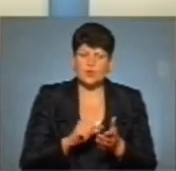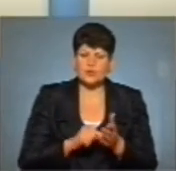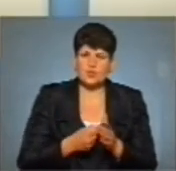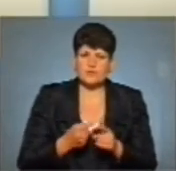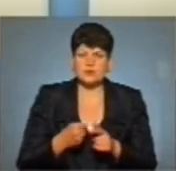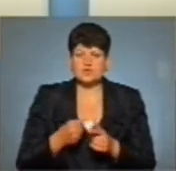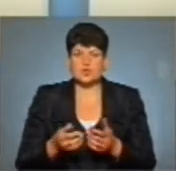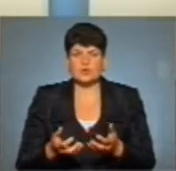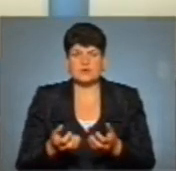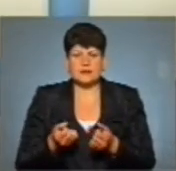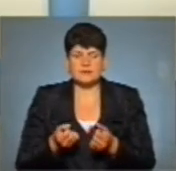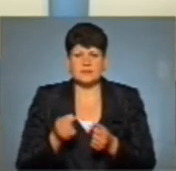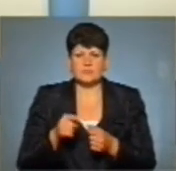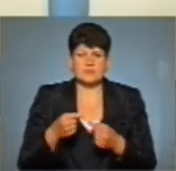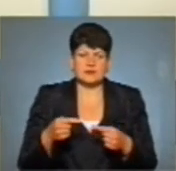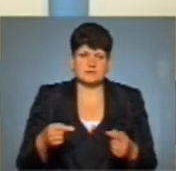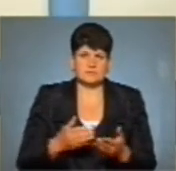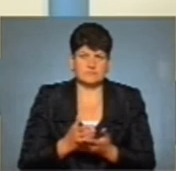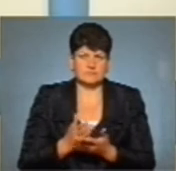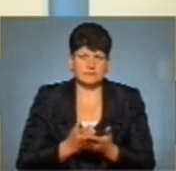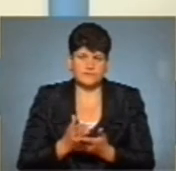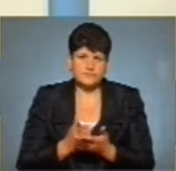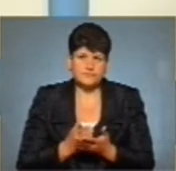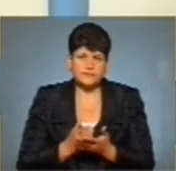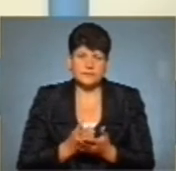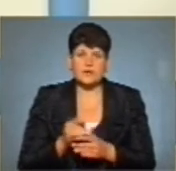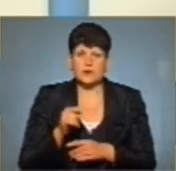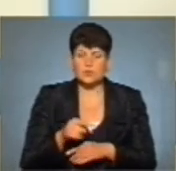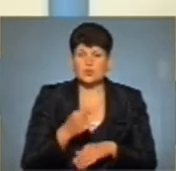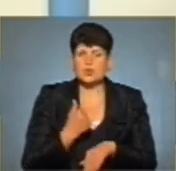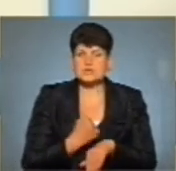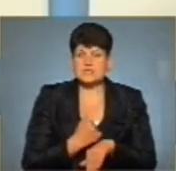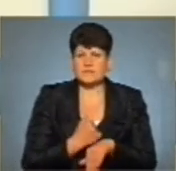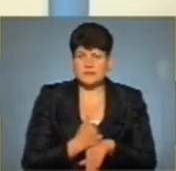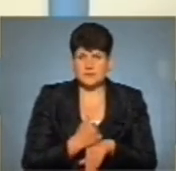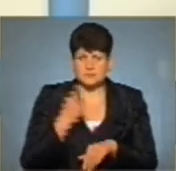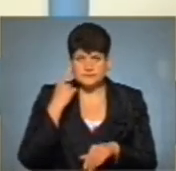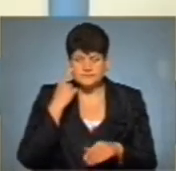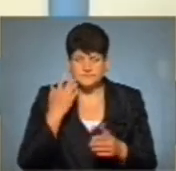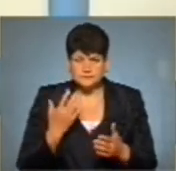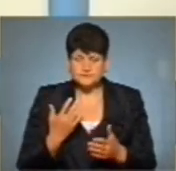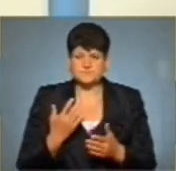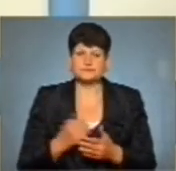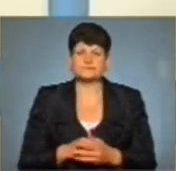отриманням тієї чи іншої послуги. Власне, тут основна філософія.